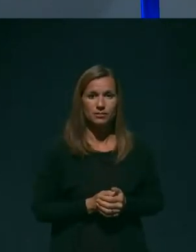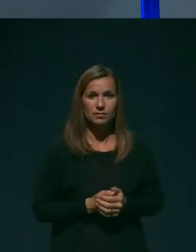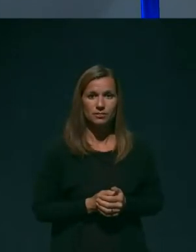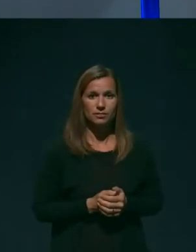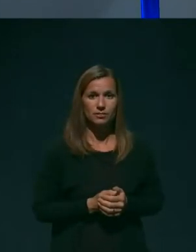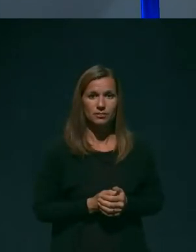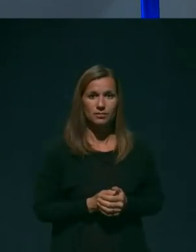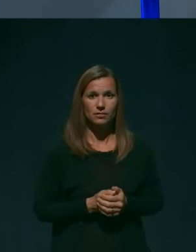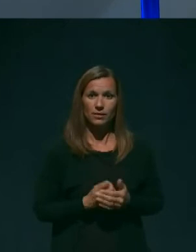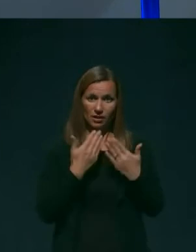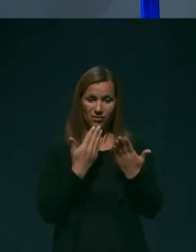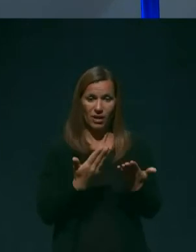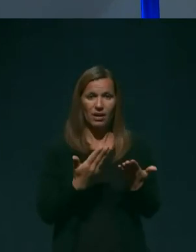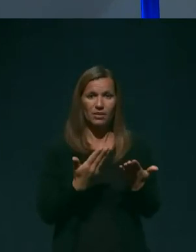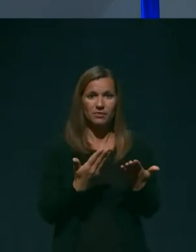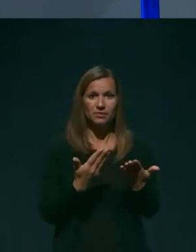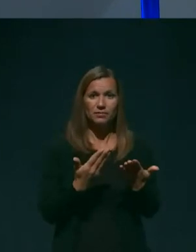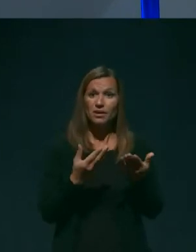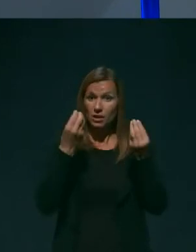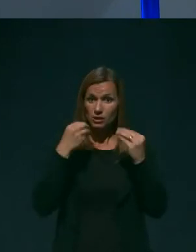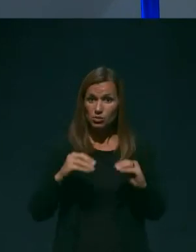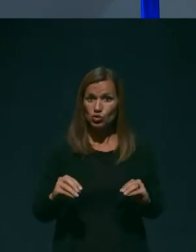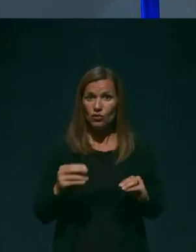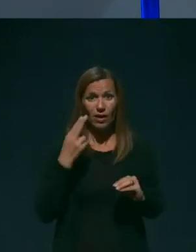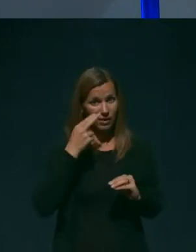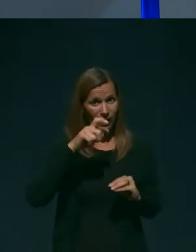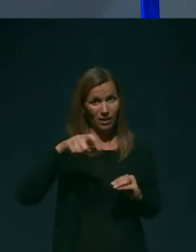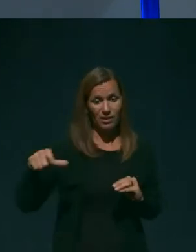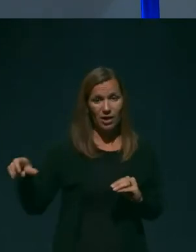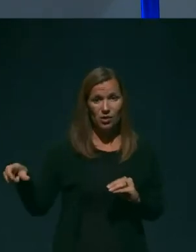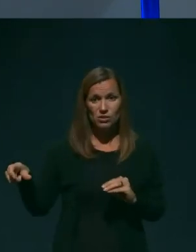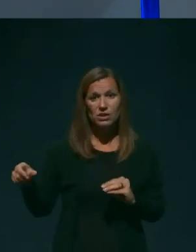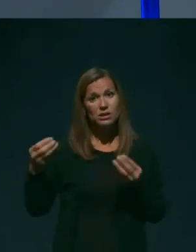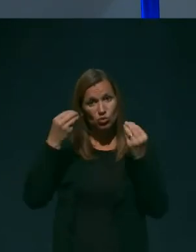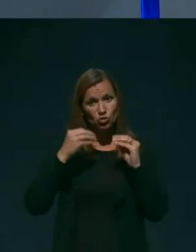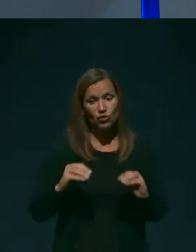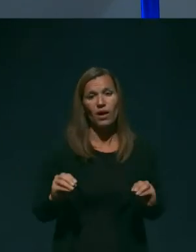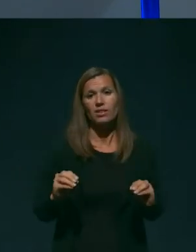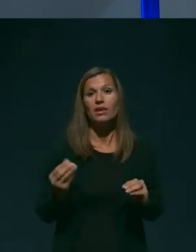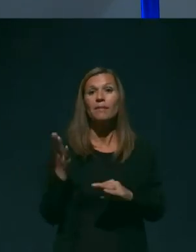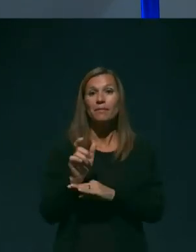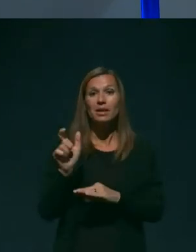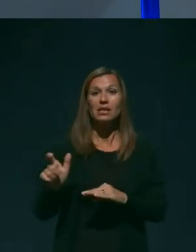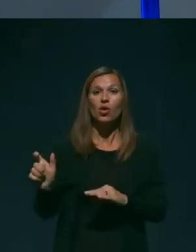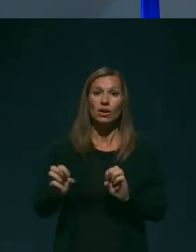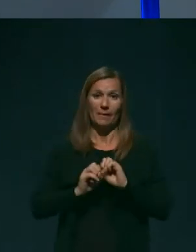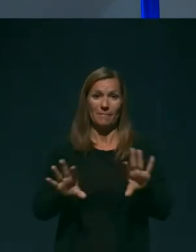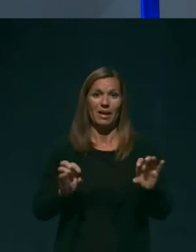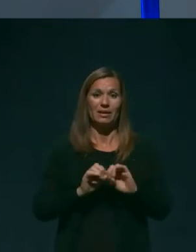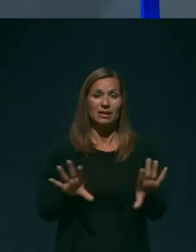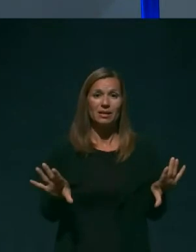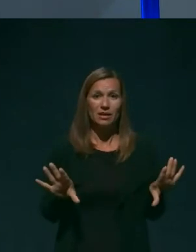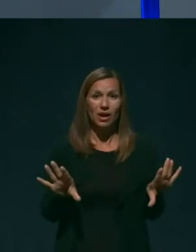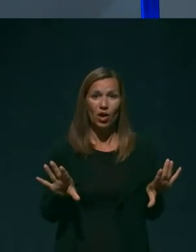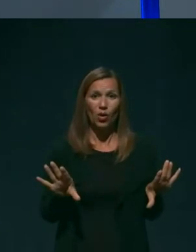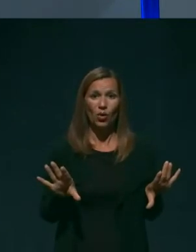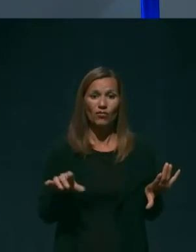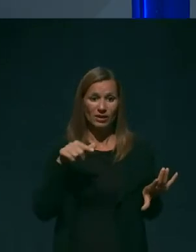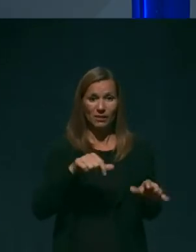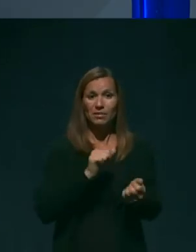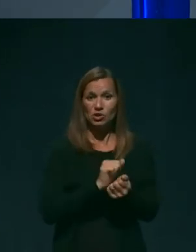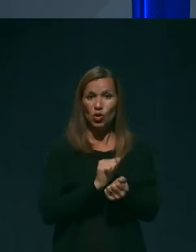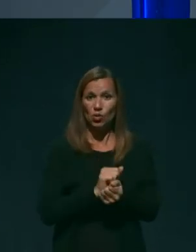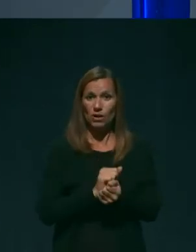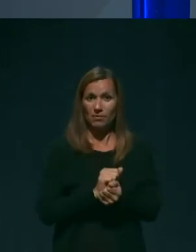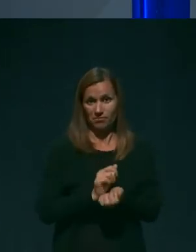Hvala lepa, spoštovane gledalke, gledalci, spoštovani predstavniki medijev v tem tiskovnem središču.